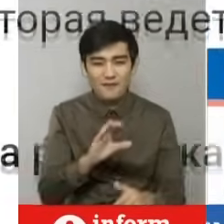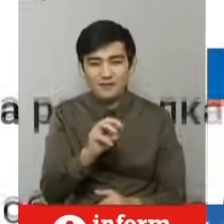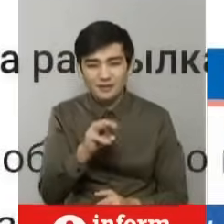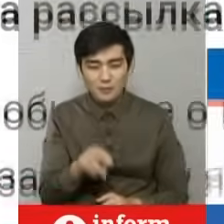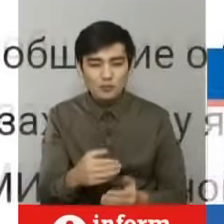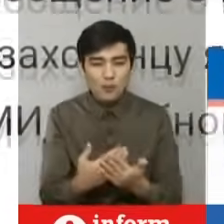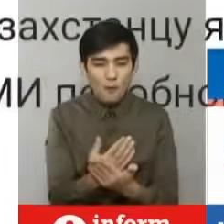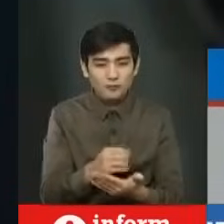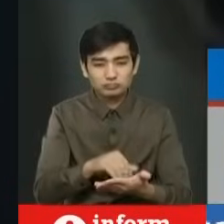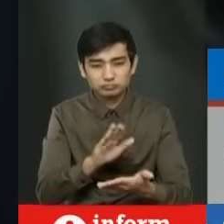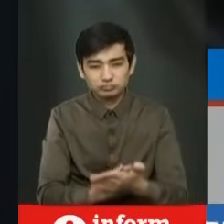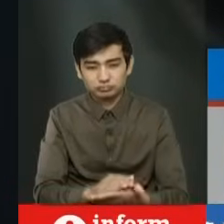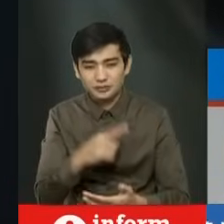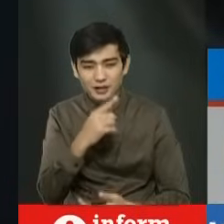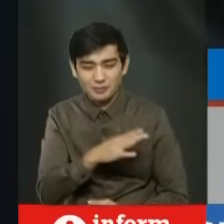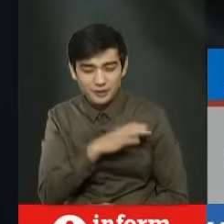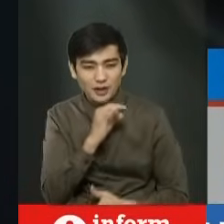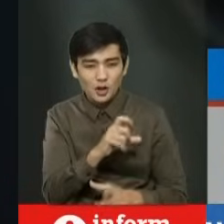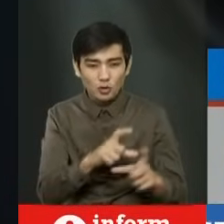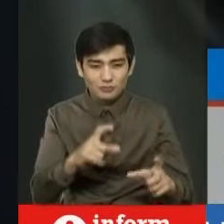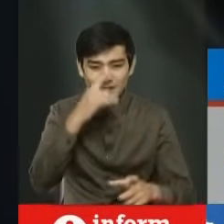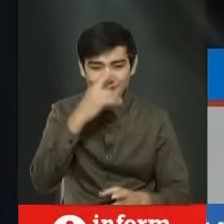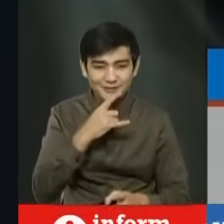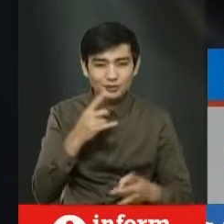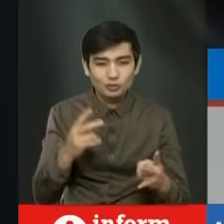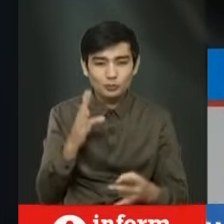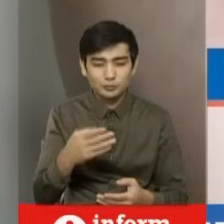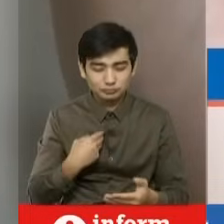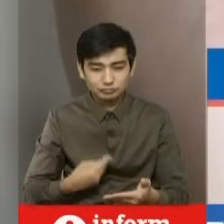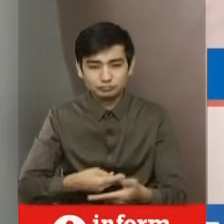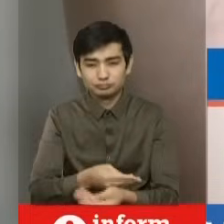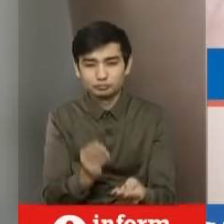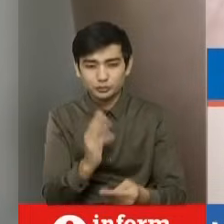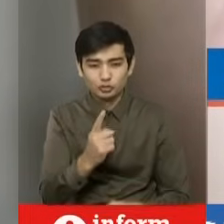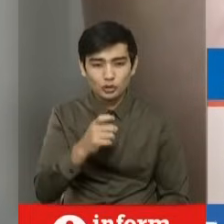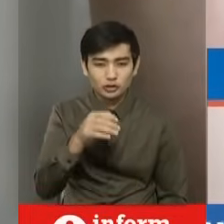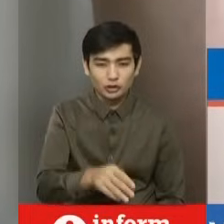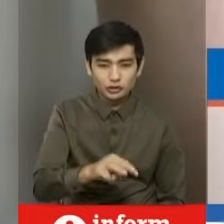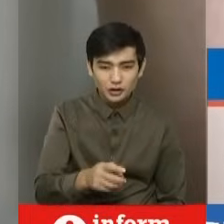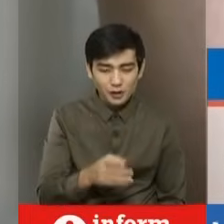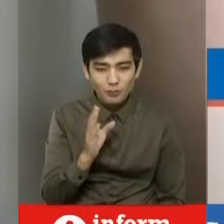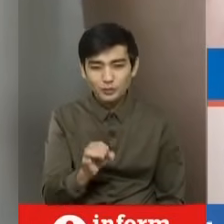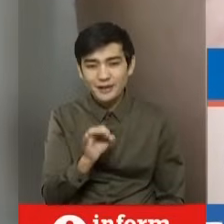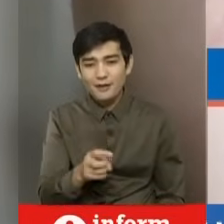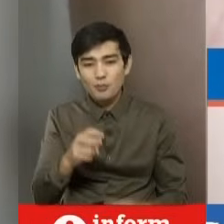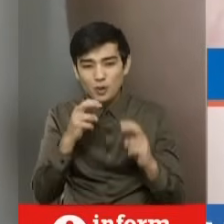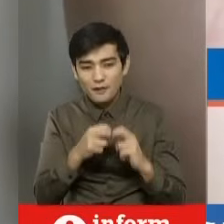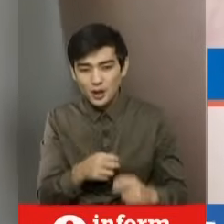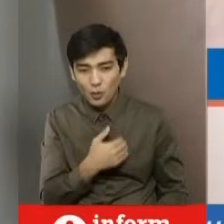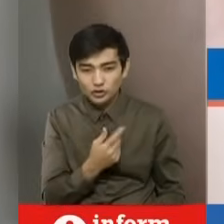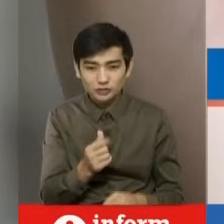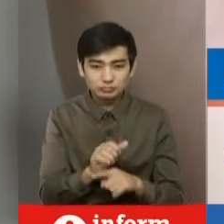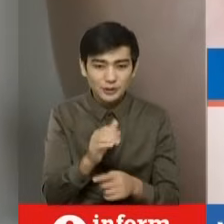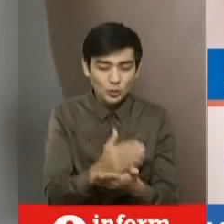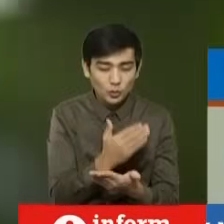постановлении в нём говорится о том что гражданам Казахстана положены выплаты в размере от 100 тенге для того чтобы проверить начисление